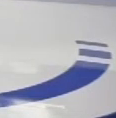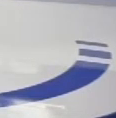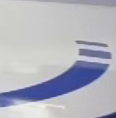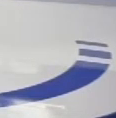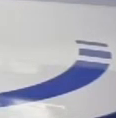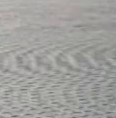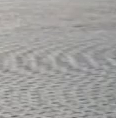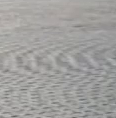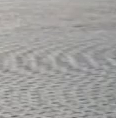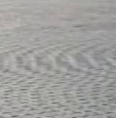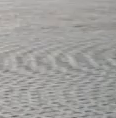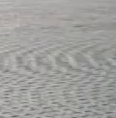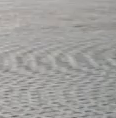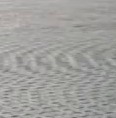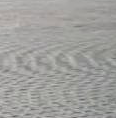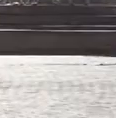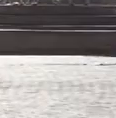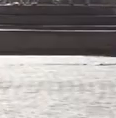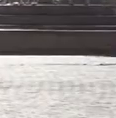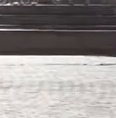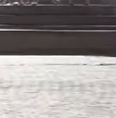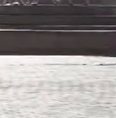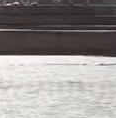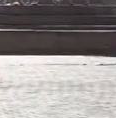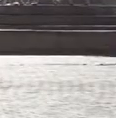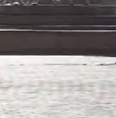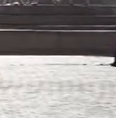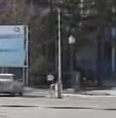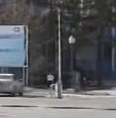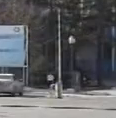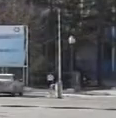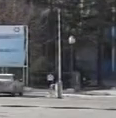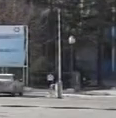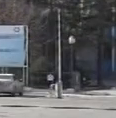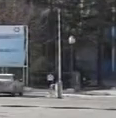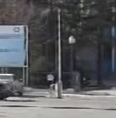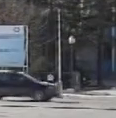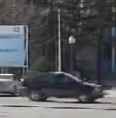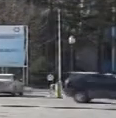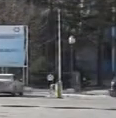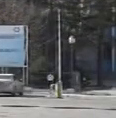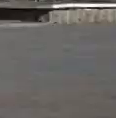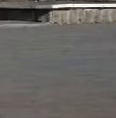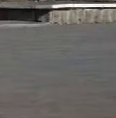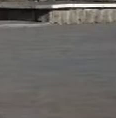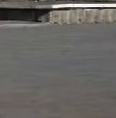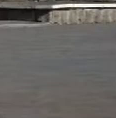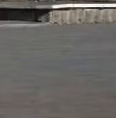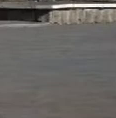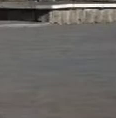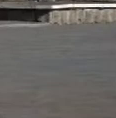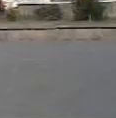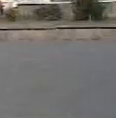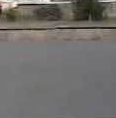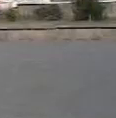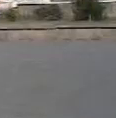тоқталсақ. Шығыс Қазақстан облысында COVID-19-дан 3 адам сауығып шықты. Бұл туралы бүгін облыстық денсаулық сақтау